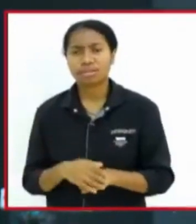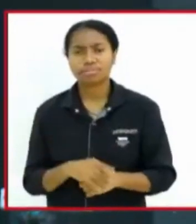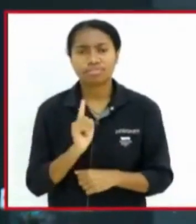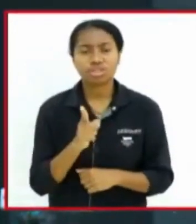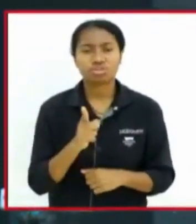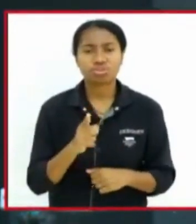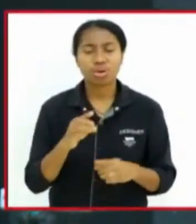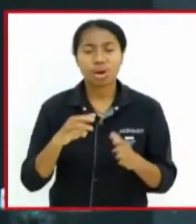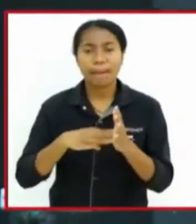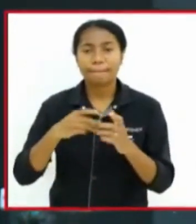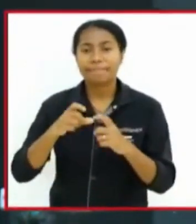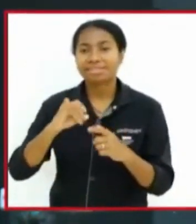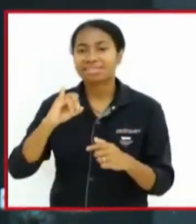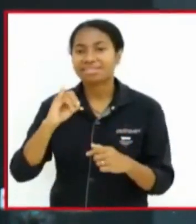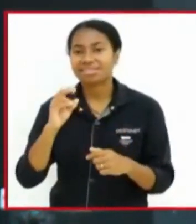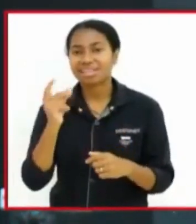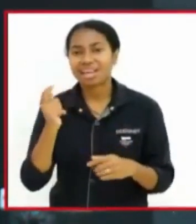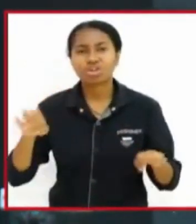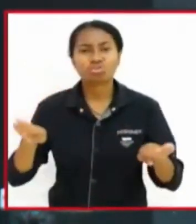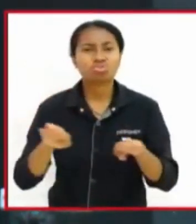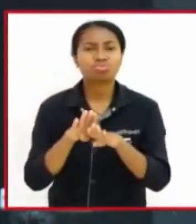di Mesir tutup